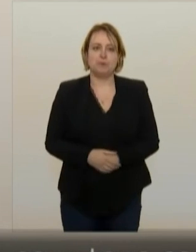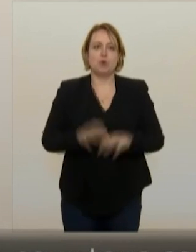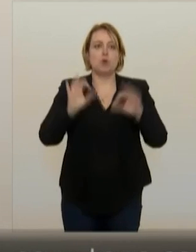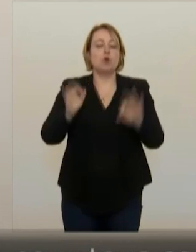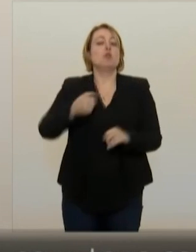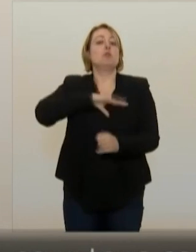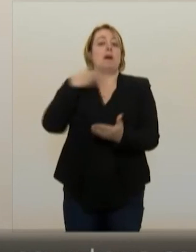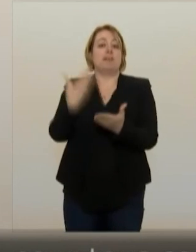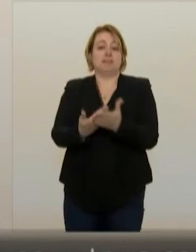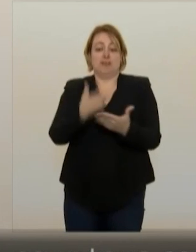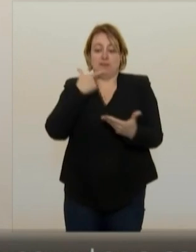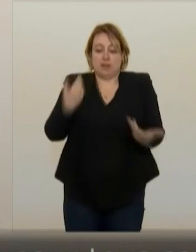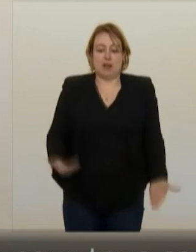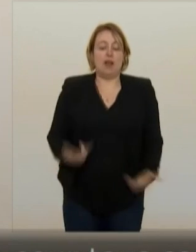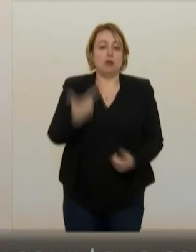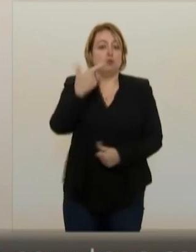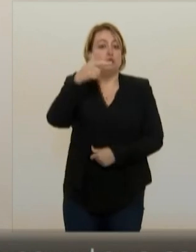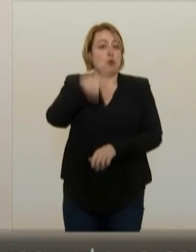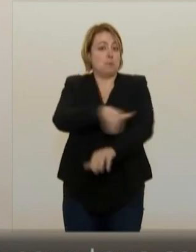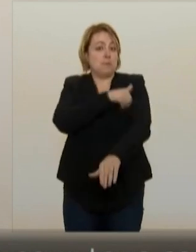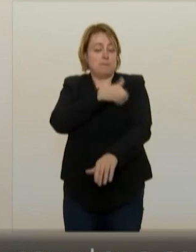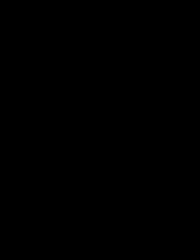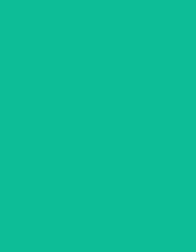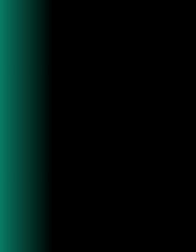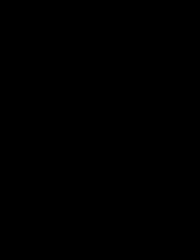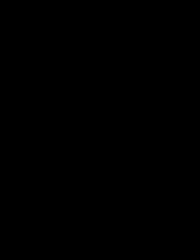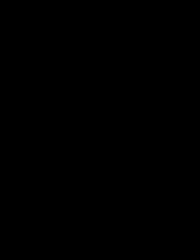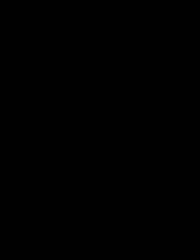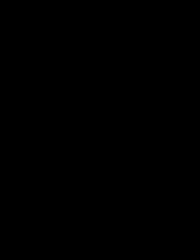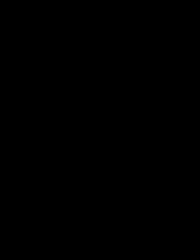millions de petites retraites vont être augmentés